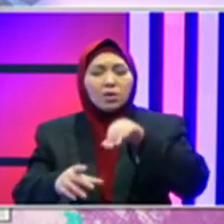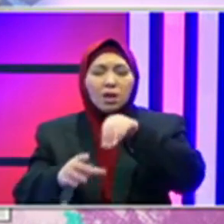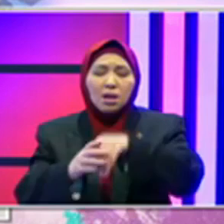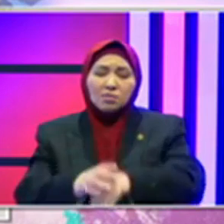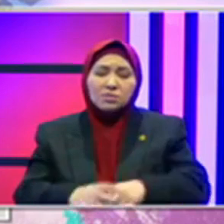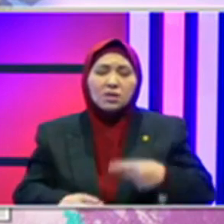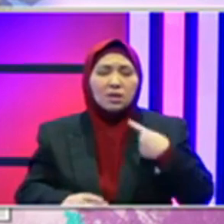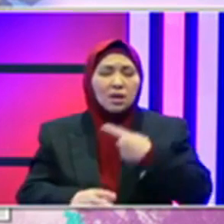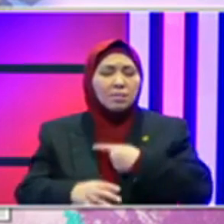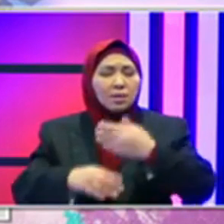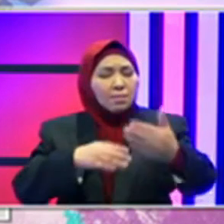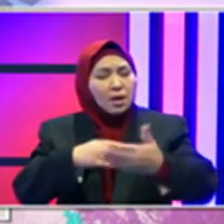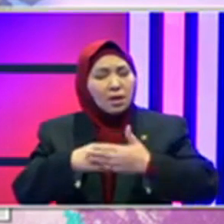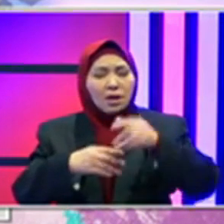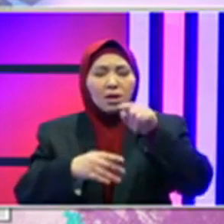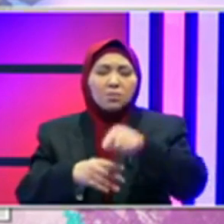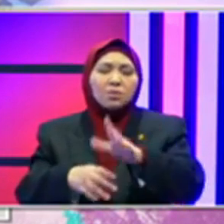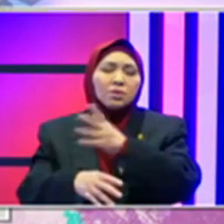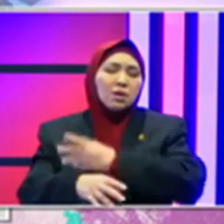نعيدكم ومنها